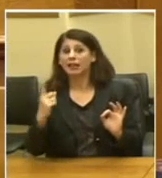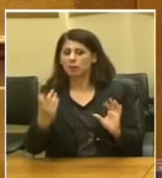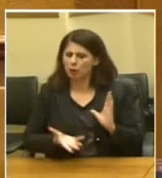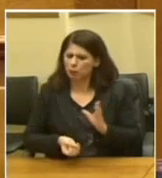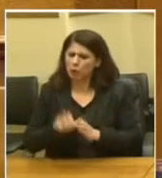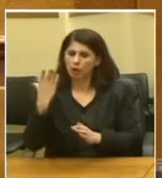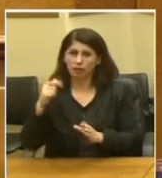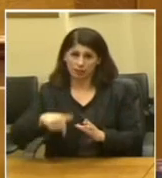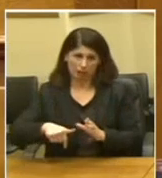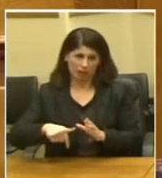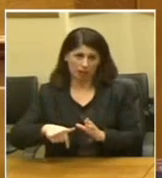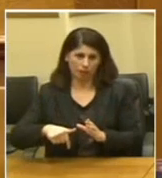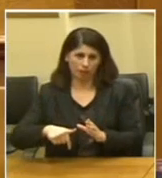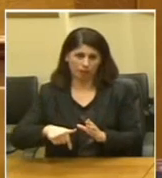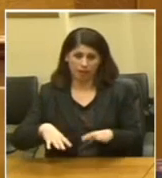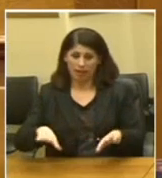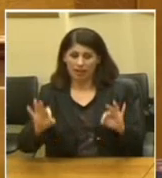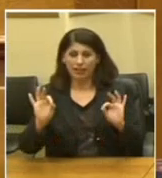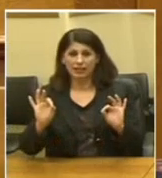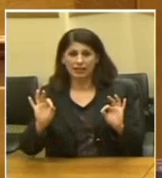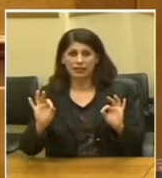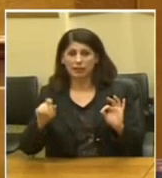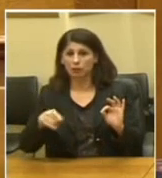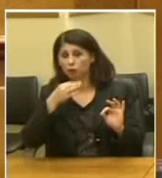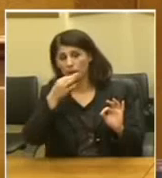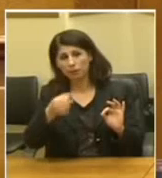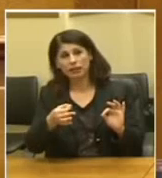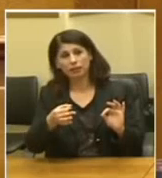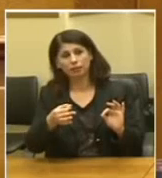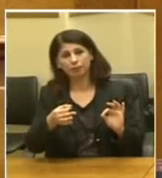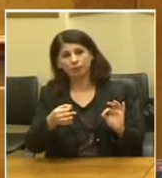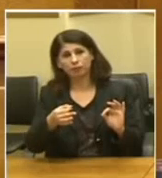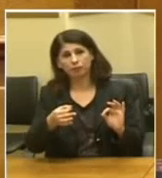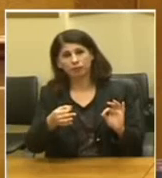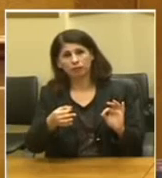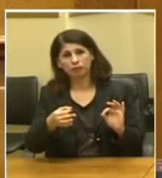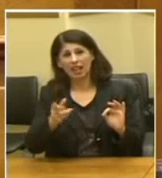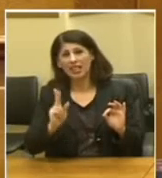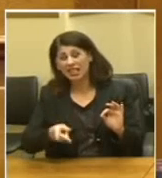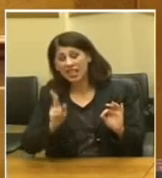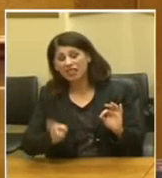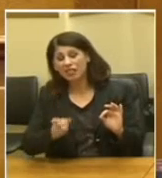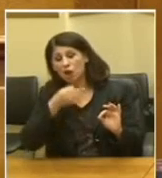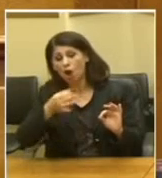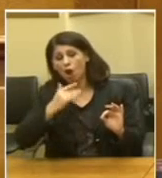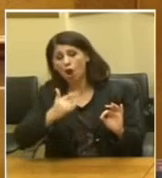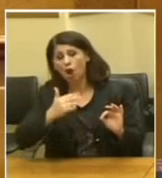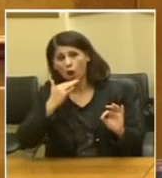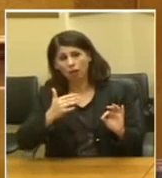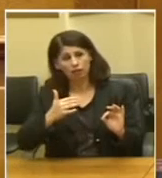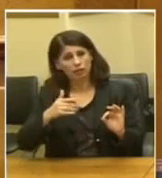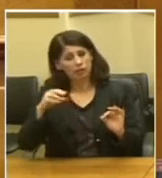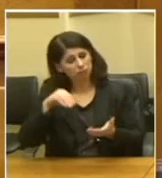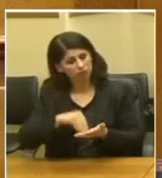καινοτομία σήμερα. Ξεκινήσατε την τοποθέτησή σας κινδυνολογώντας για άλλη μια φορά πάνω σε